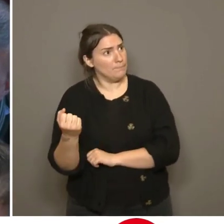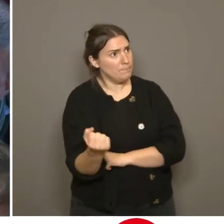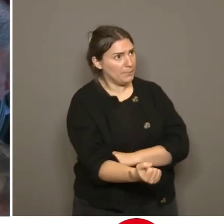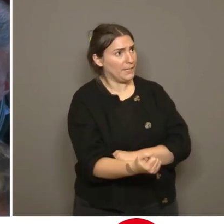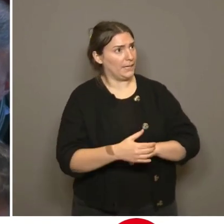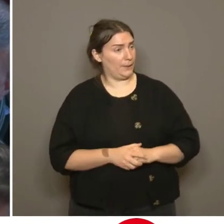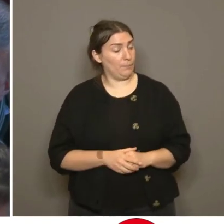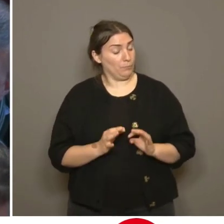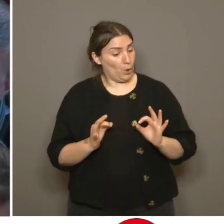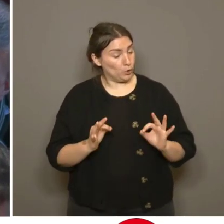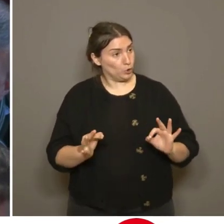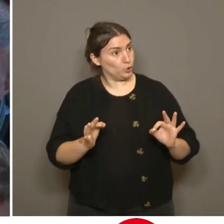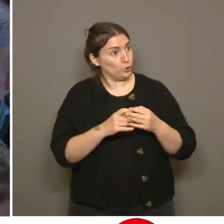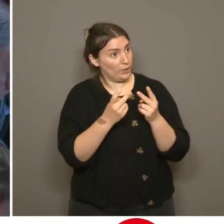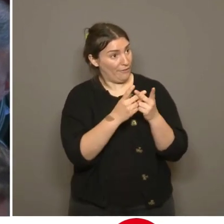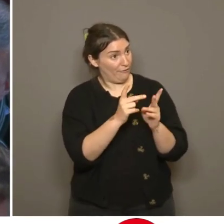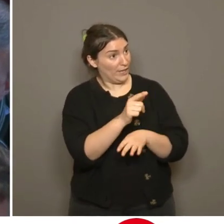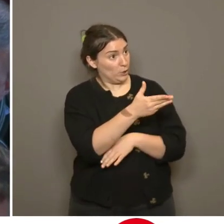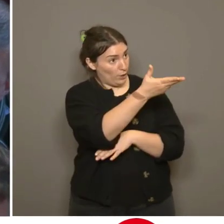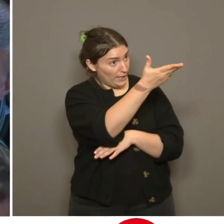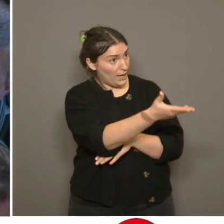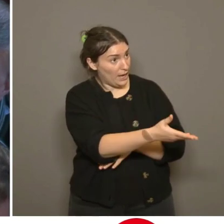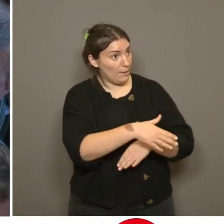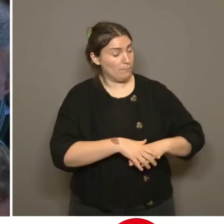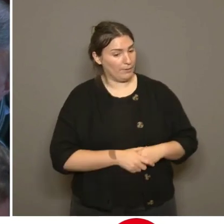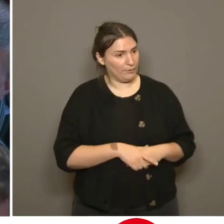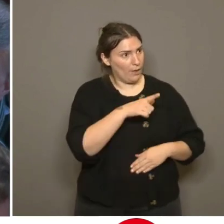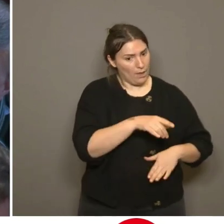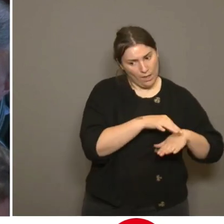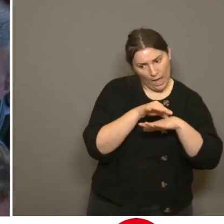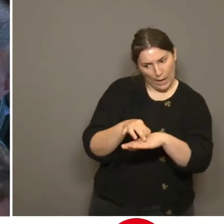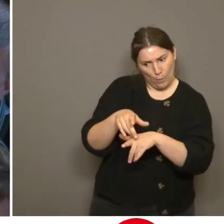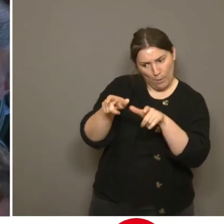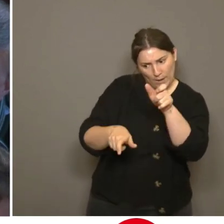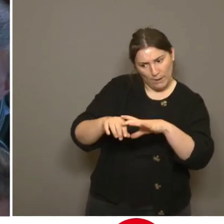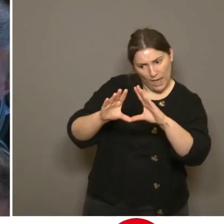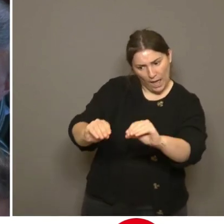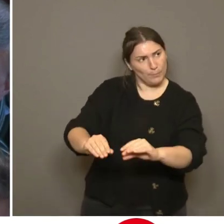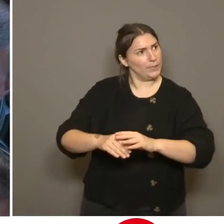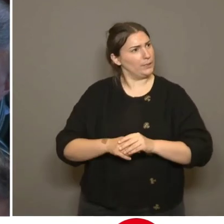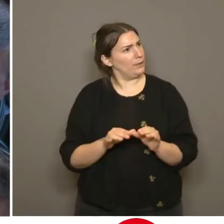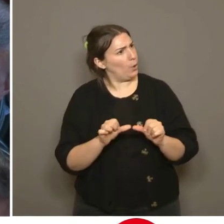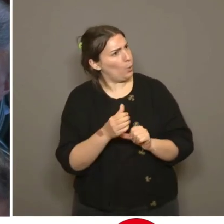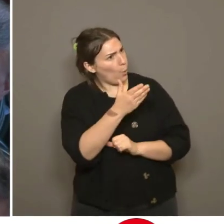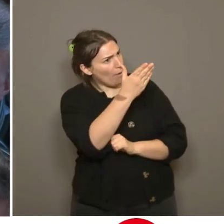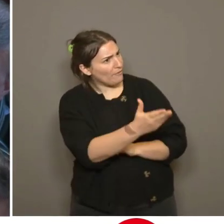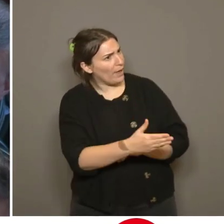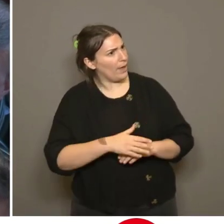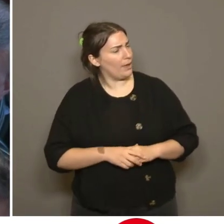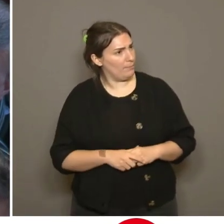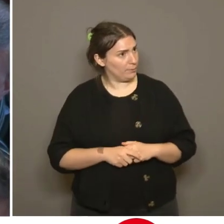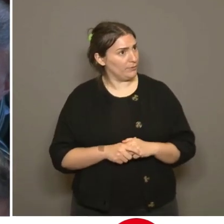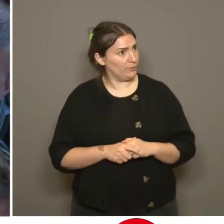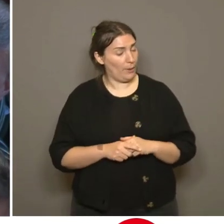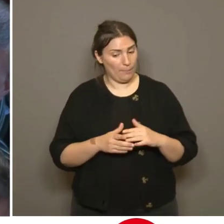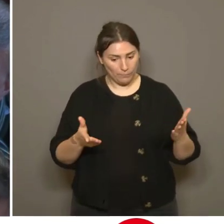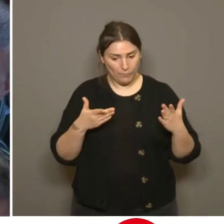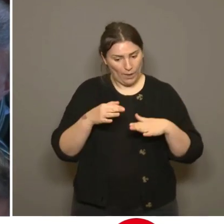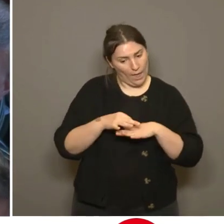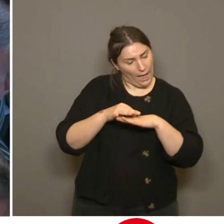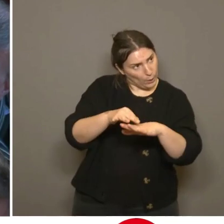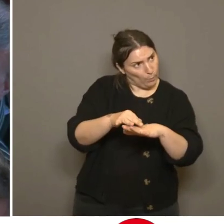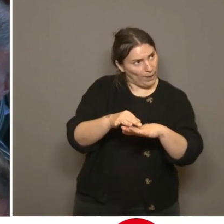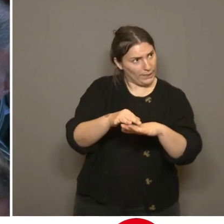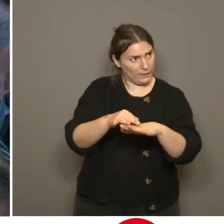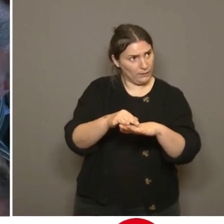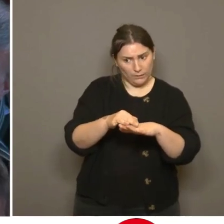municipalité prendra-t-elle pour rassurer et accompagner les habitants? Quelles mesures prendra-t-elle pour accompagner les personnes livrées à leur